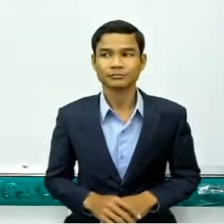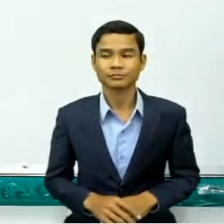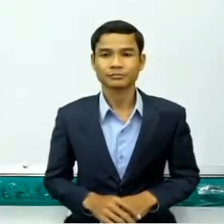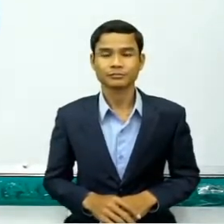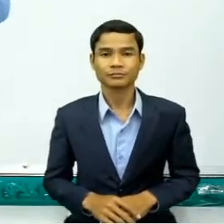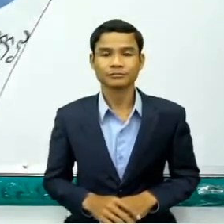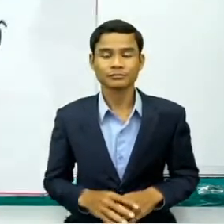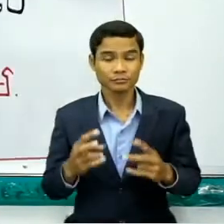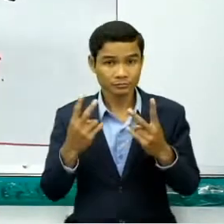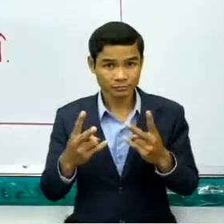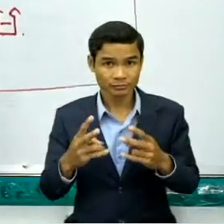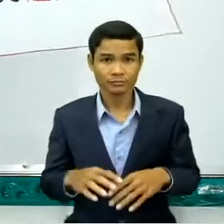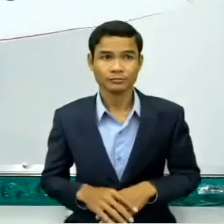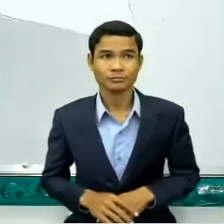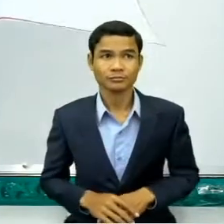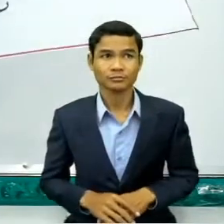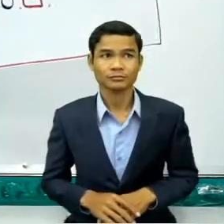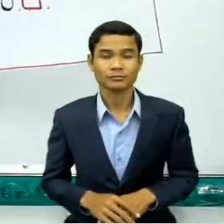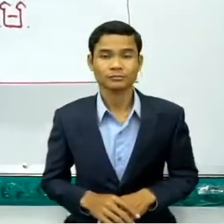con.